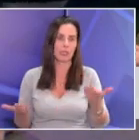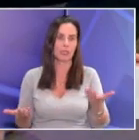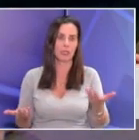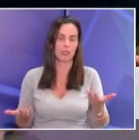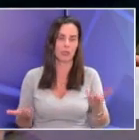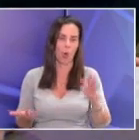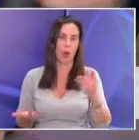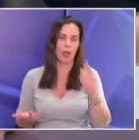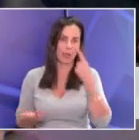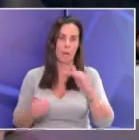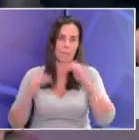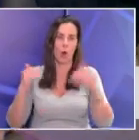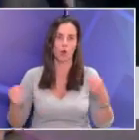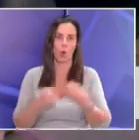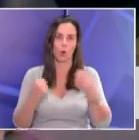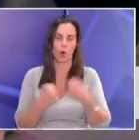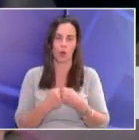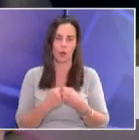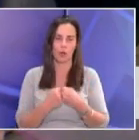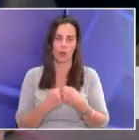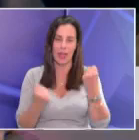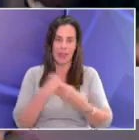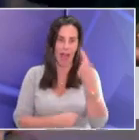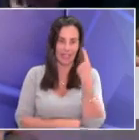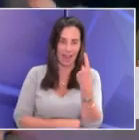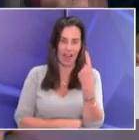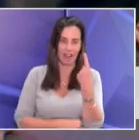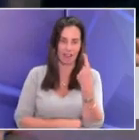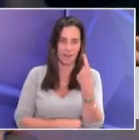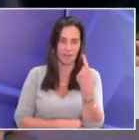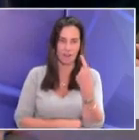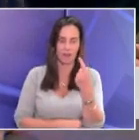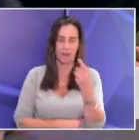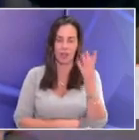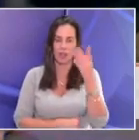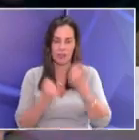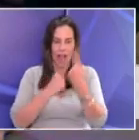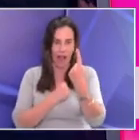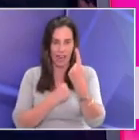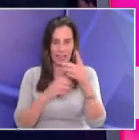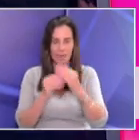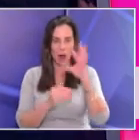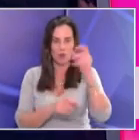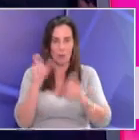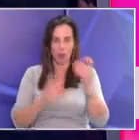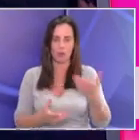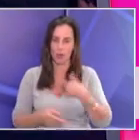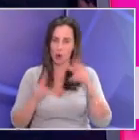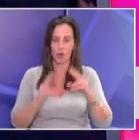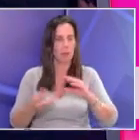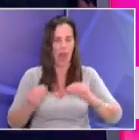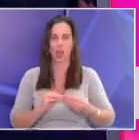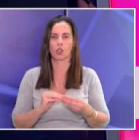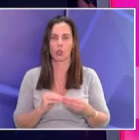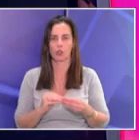אז אולי נראה פחות תאונות דרכים. כלומר, כשנהג אחד יסיע 50 אנשים, אם לא יותר, אנחנו יכולים